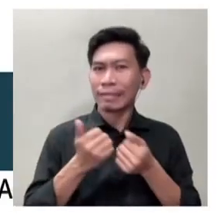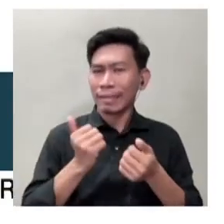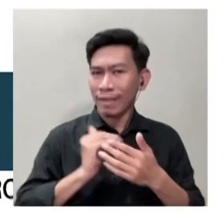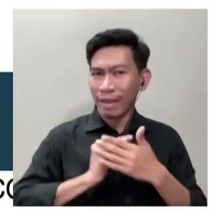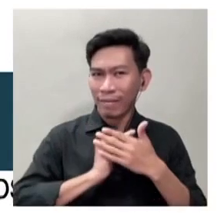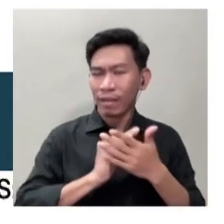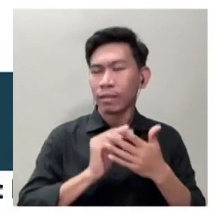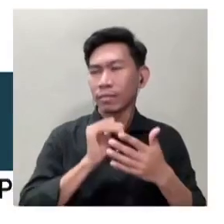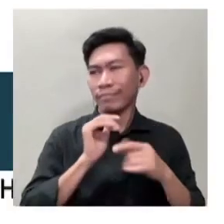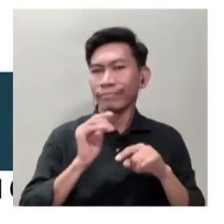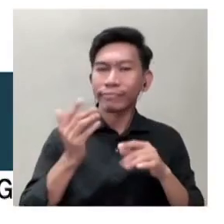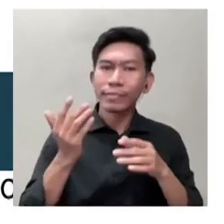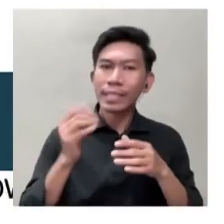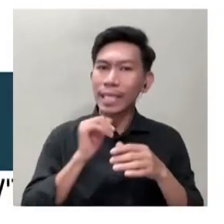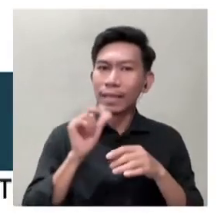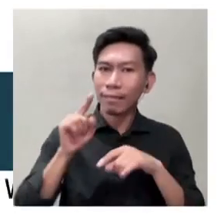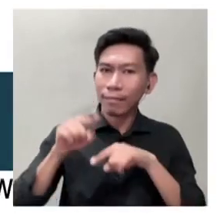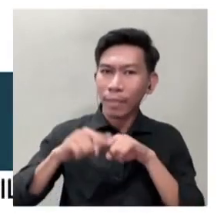sa importation,